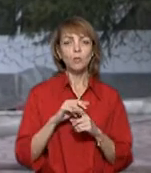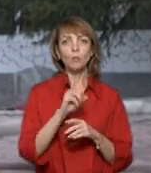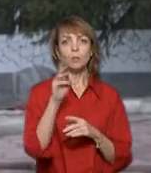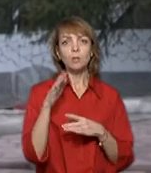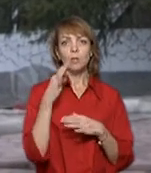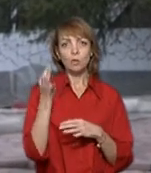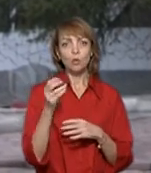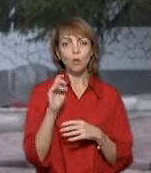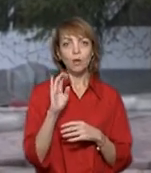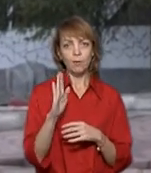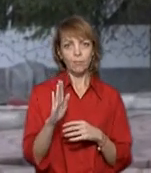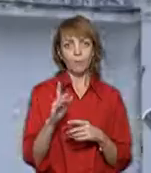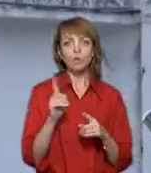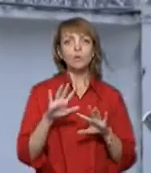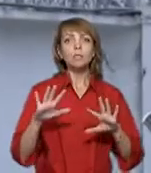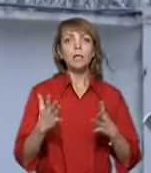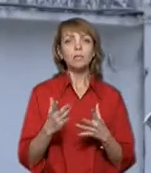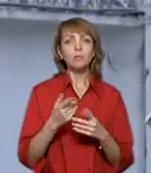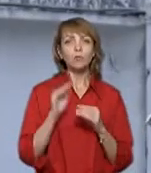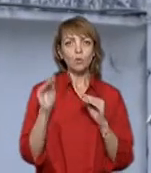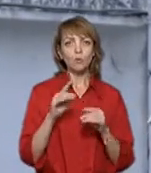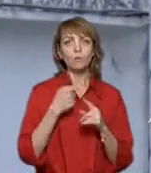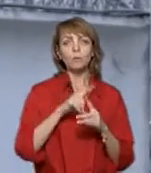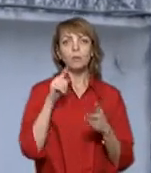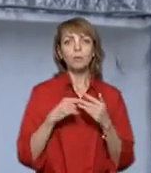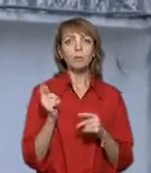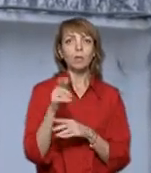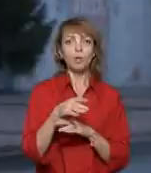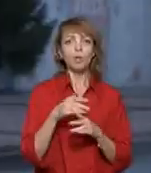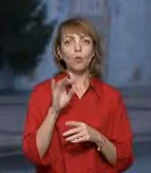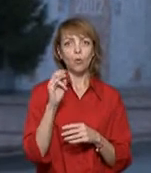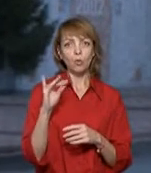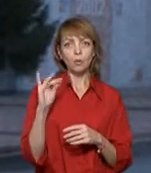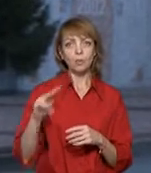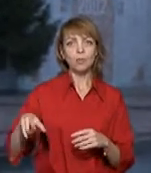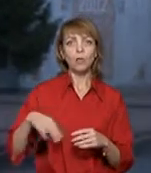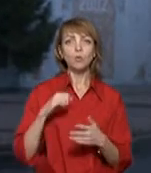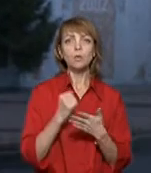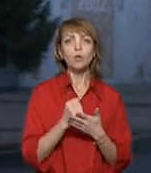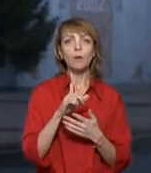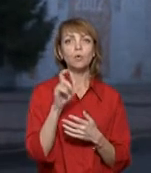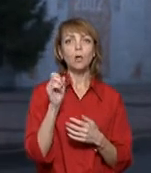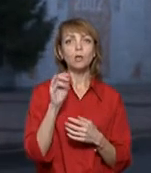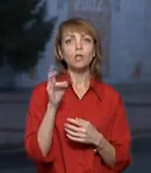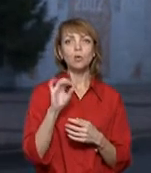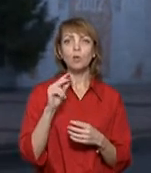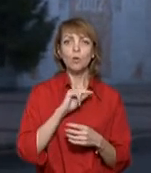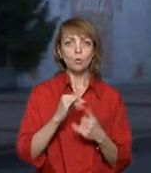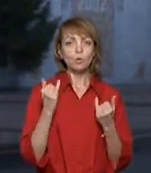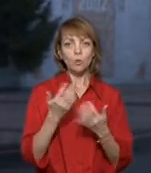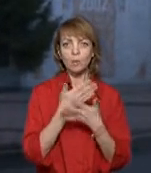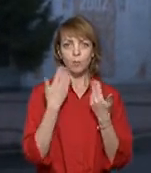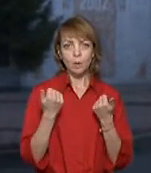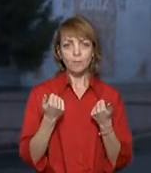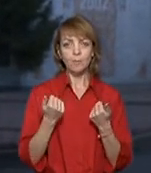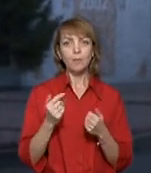їх, каже Токарев. Що сталося в установі, з цим питанням ми приїхали до колонії. Директора установи Едуарда Риженко на роботі сьогодні